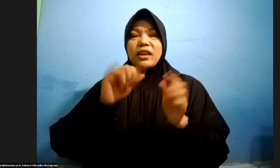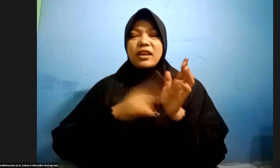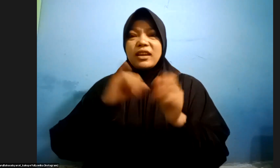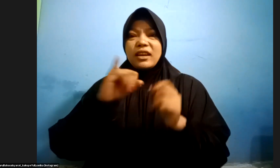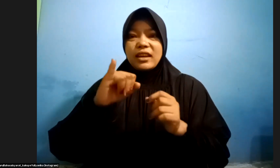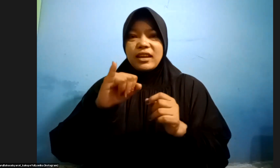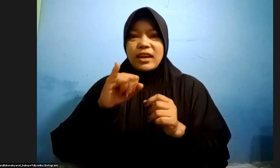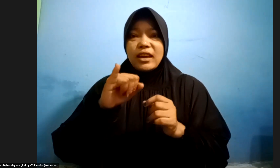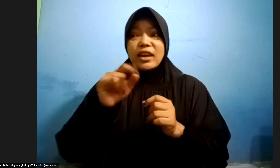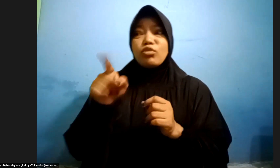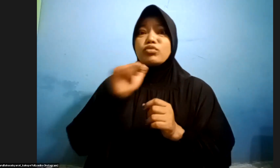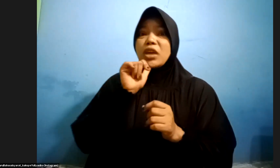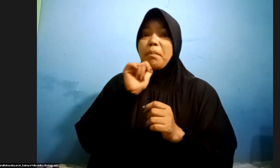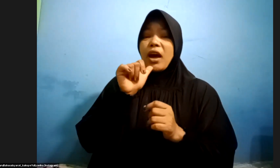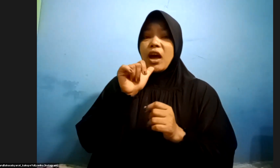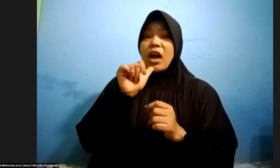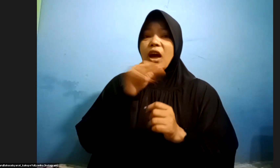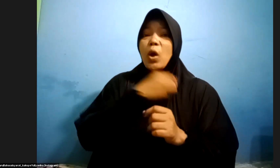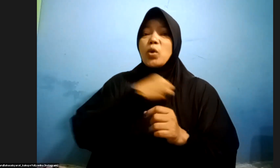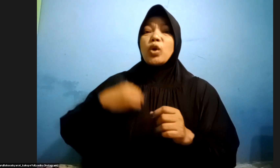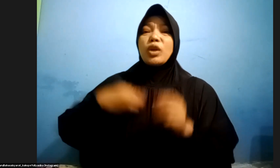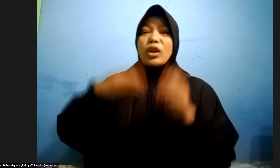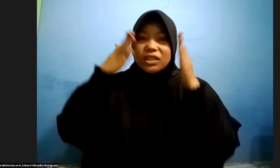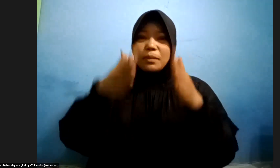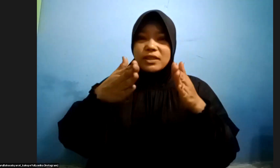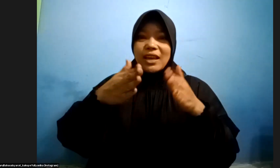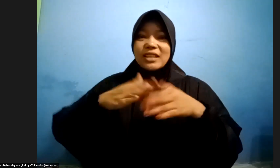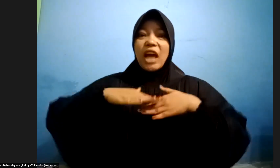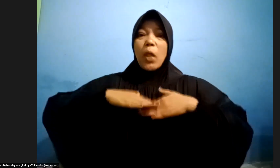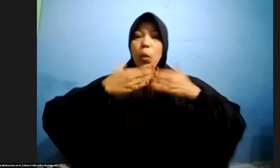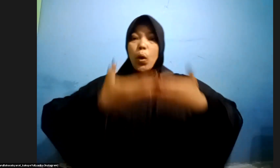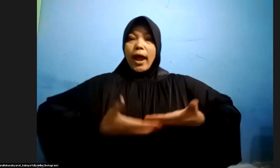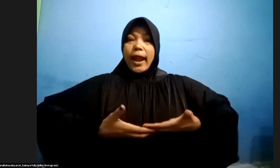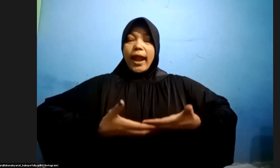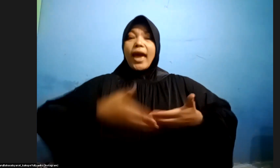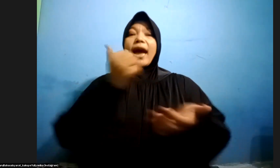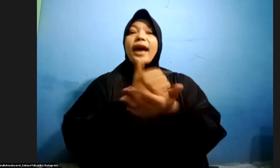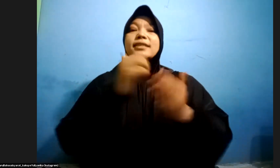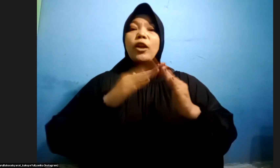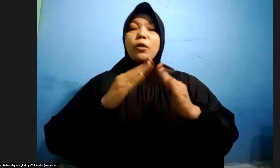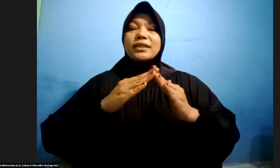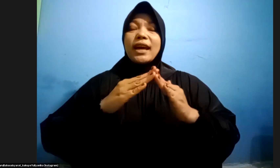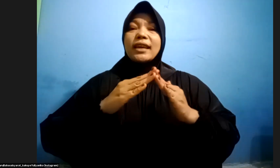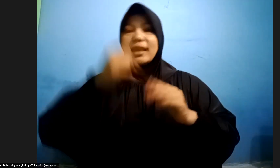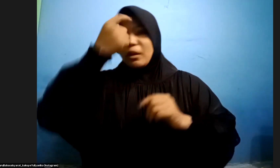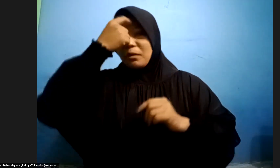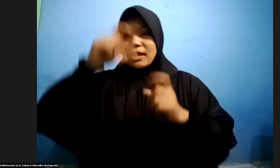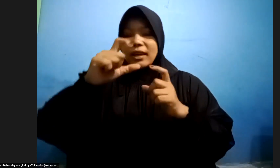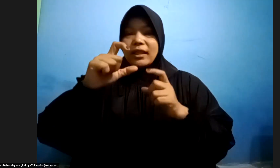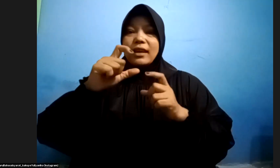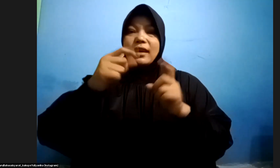beliau adalah dokter spesialis kandungan dari Rumah Sakit Hasan Sadikin. Boleh kita lihat